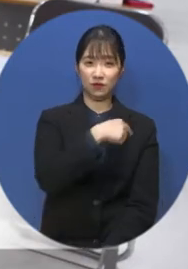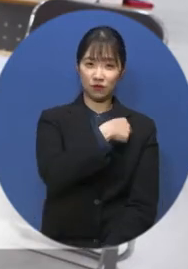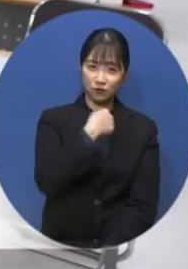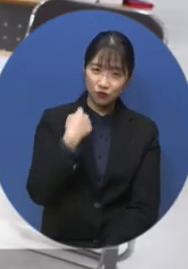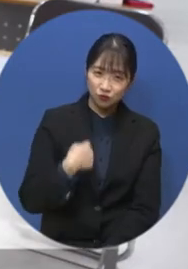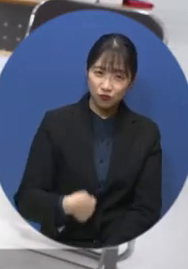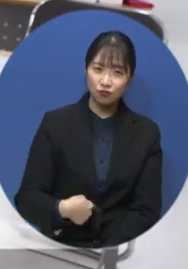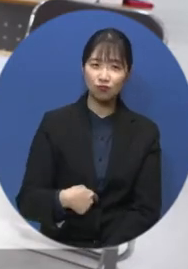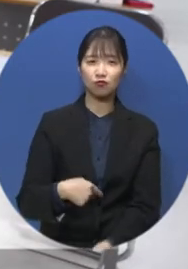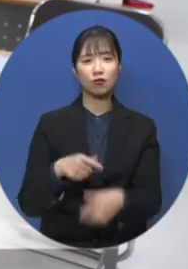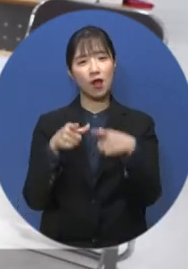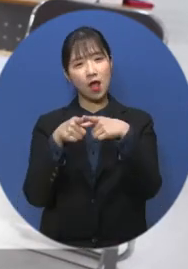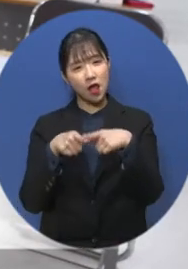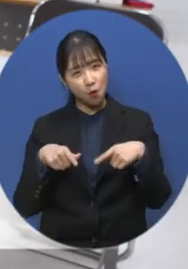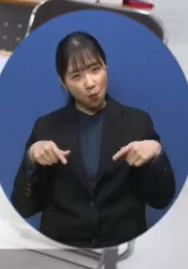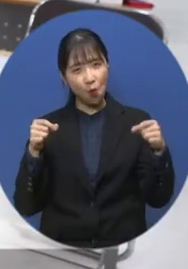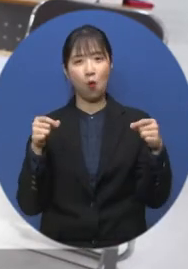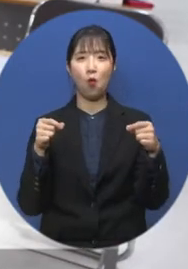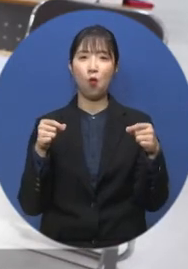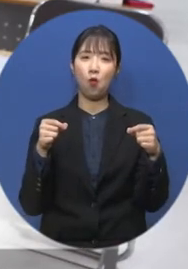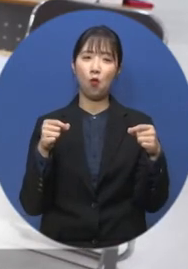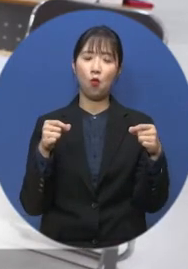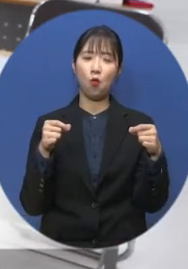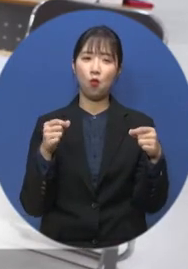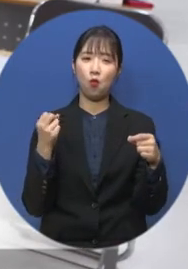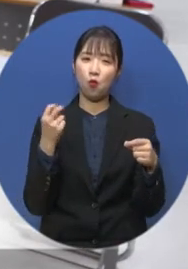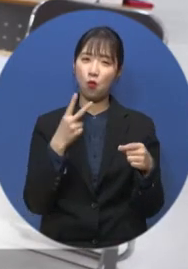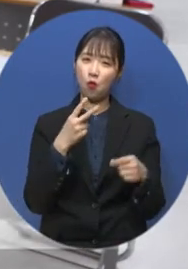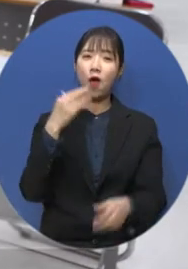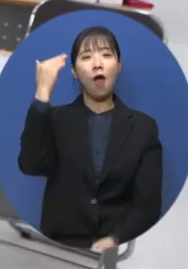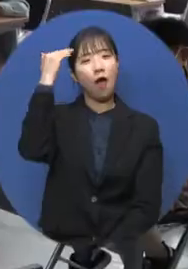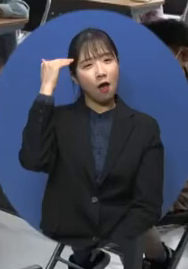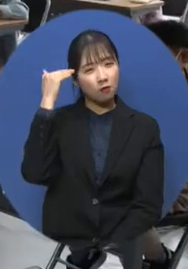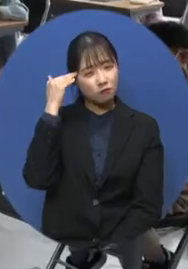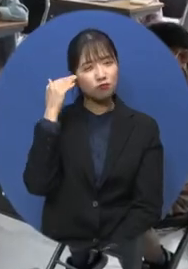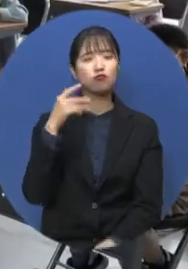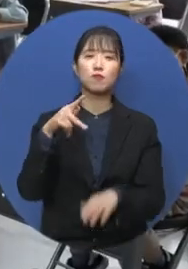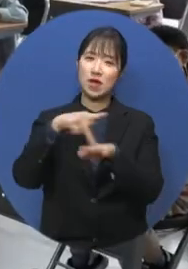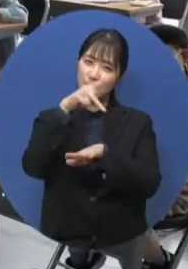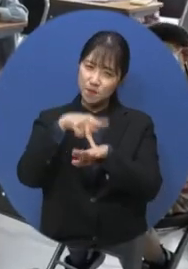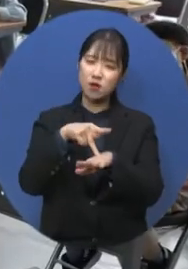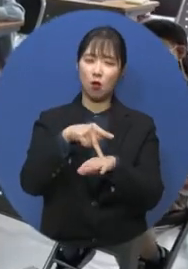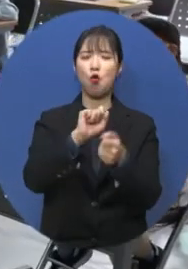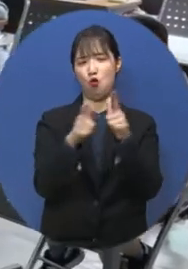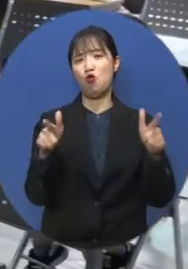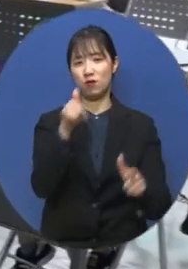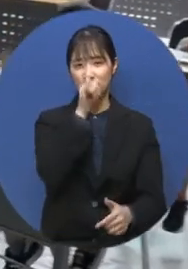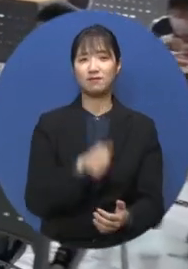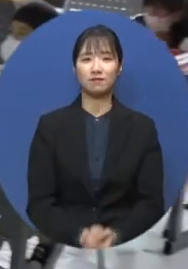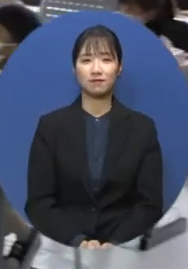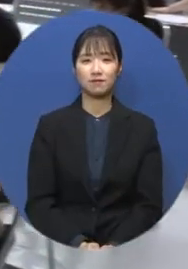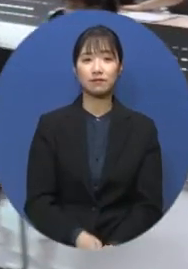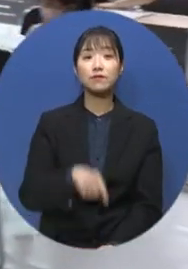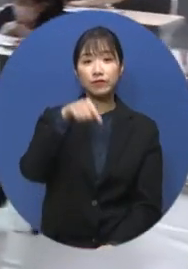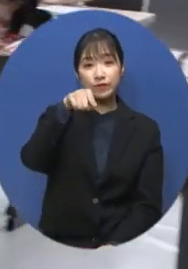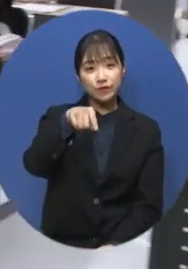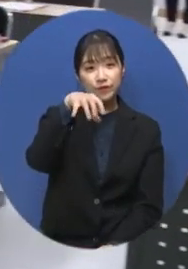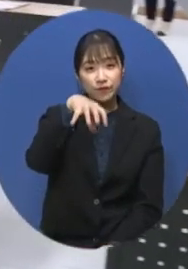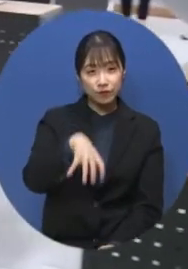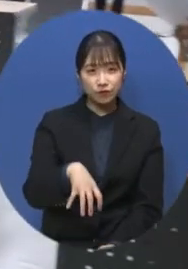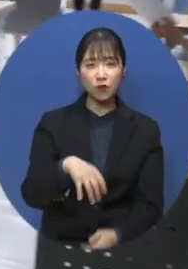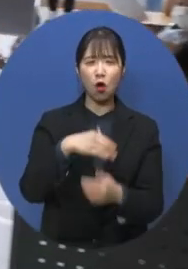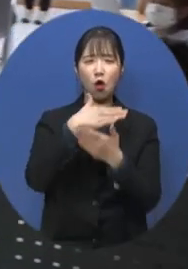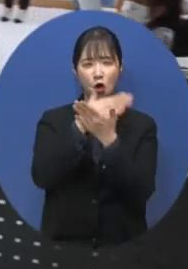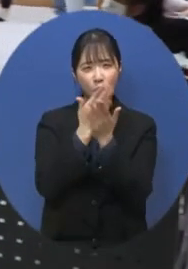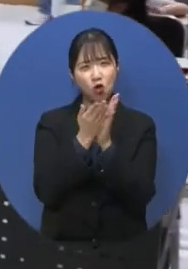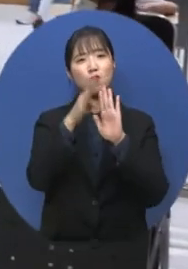Chinese, Japanese, and some are Koreans too. 고향 이민자통합센터는 다양한